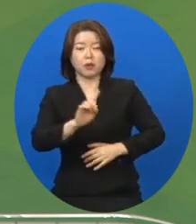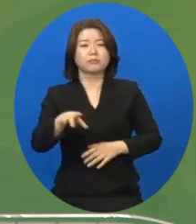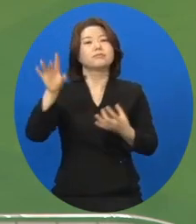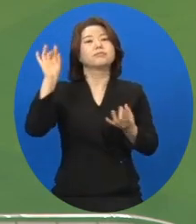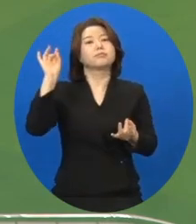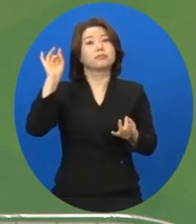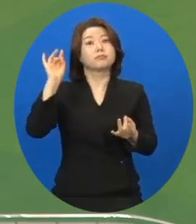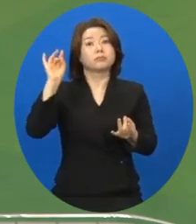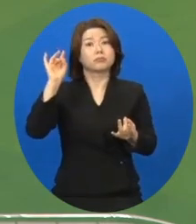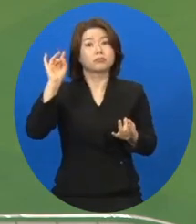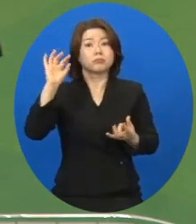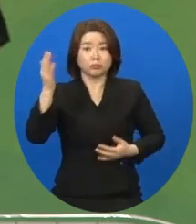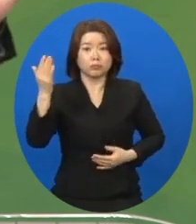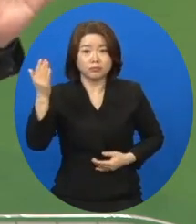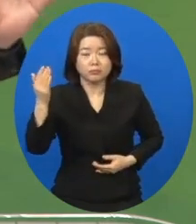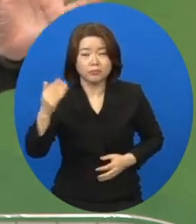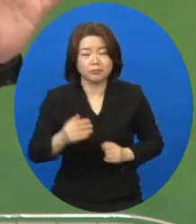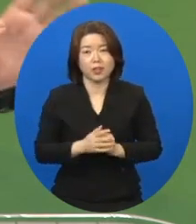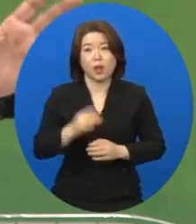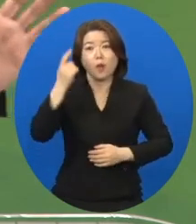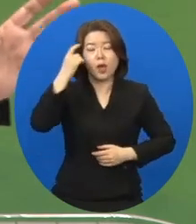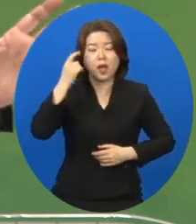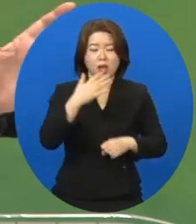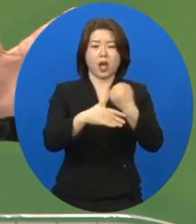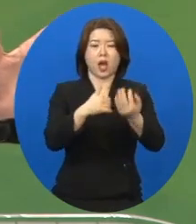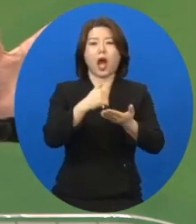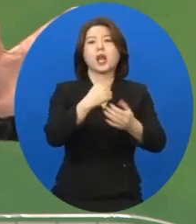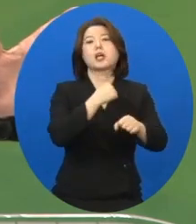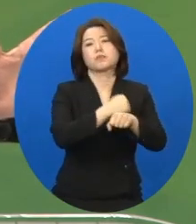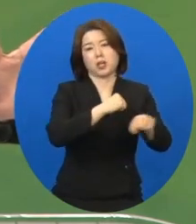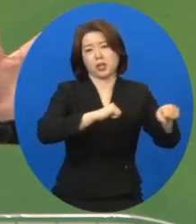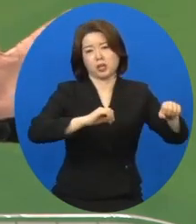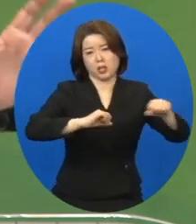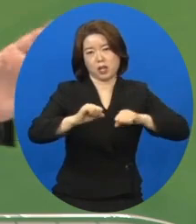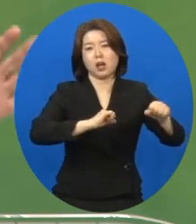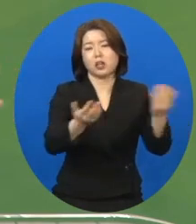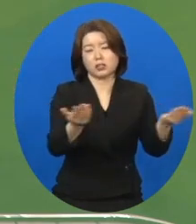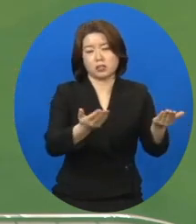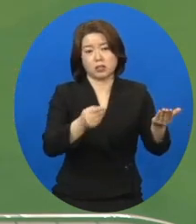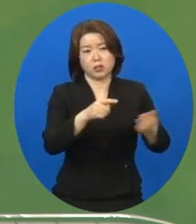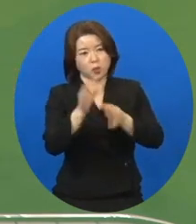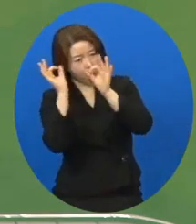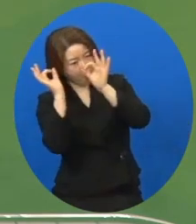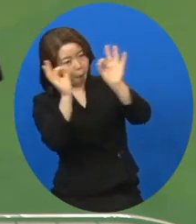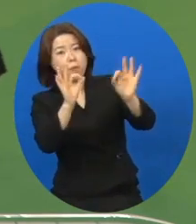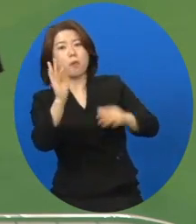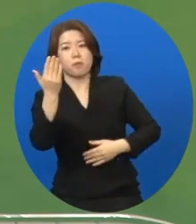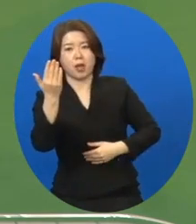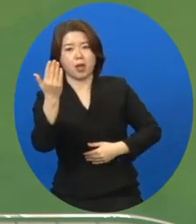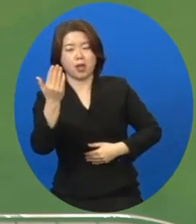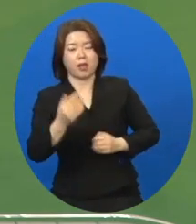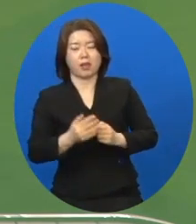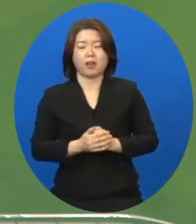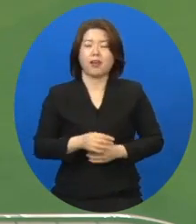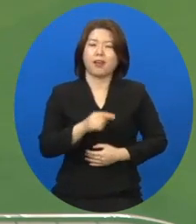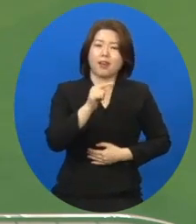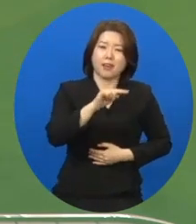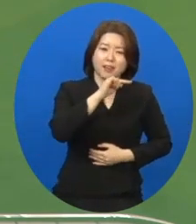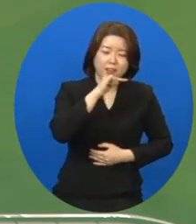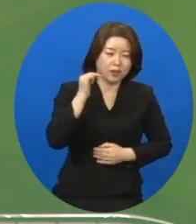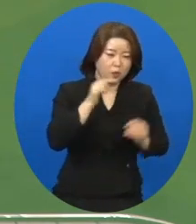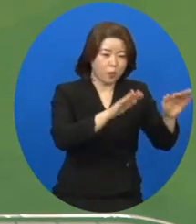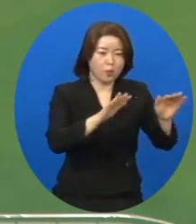것이었어요. 그래서 하나님이 하신 일을 보기만 하면 되는 것이었습니다. 이것이 홍해를